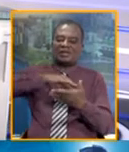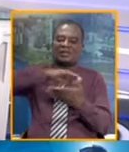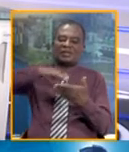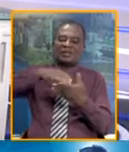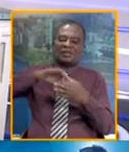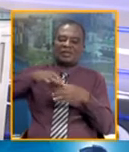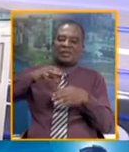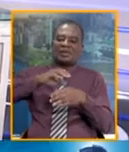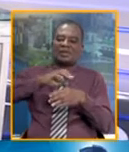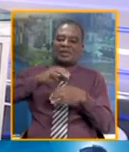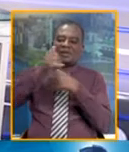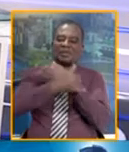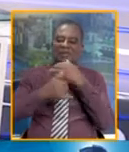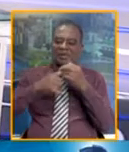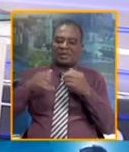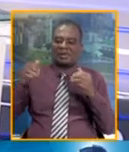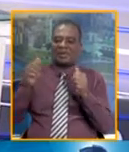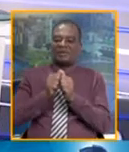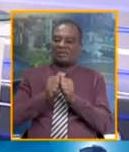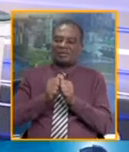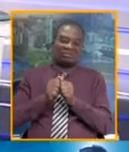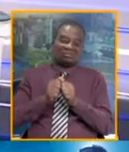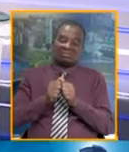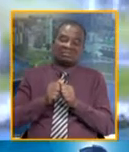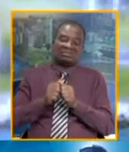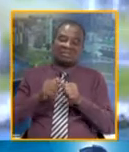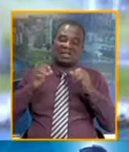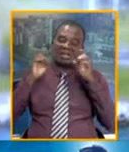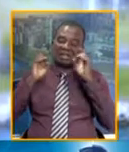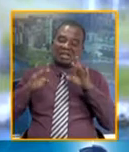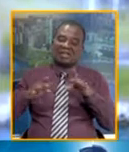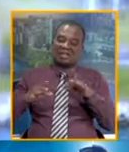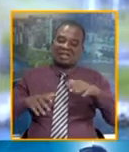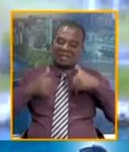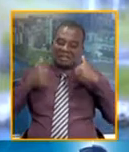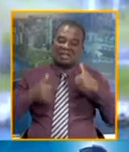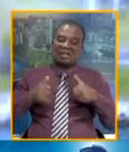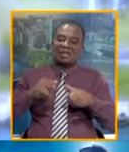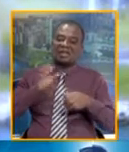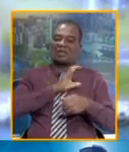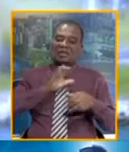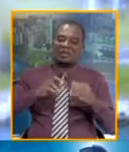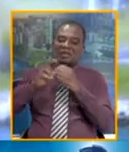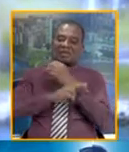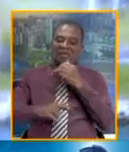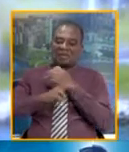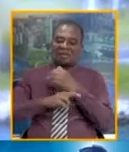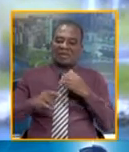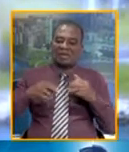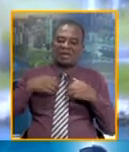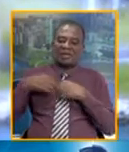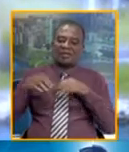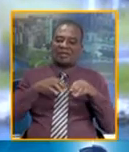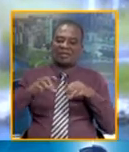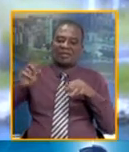malgré la crise sanitaire liée au coronavirus? Le Conseil régional du Bélier a organisé récemment sa